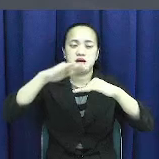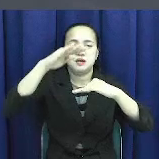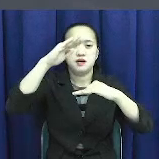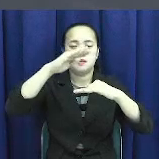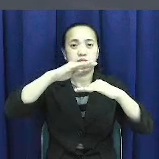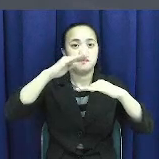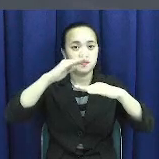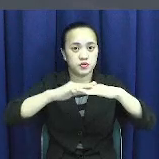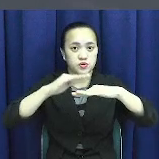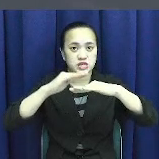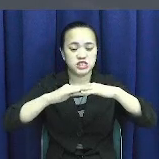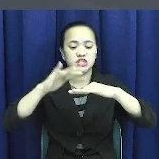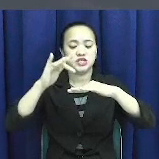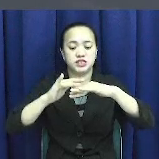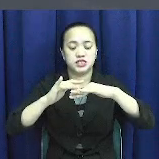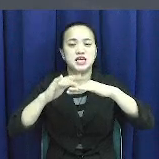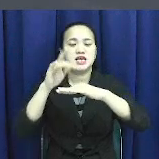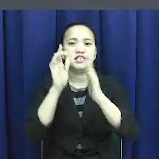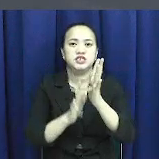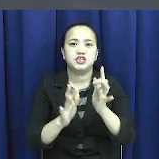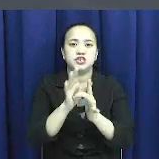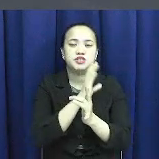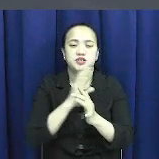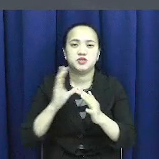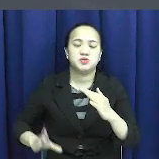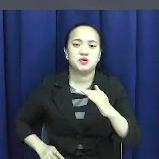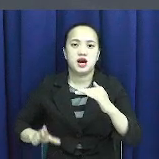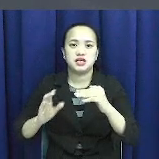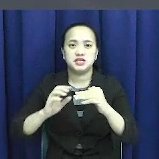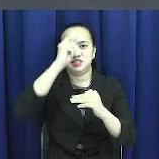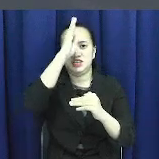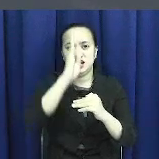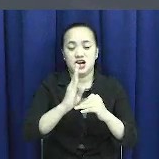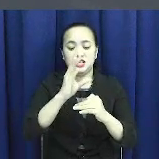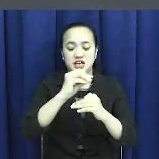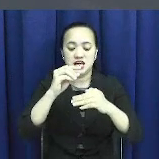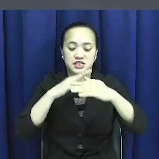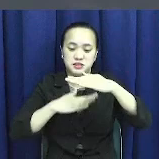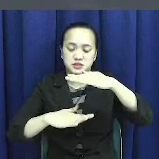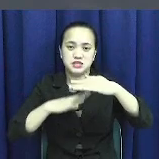God. Matindi, no? Bawat ang daming station.